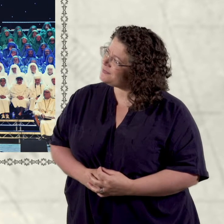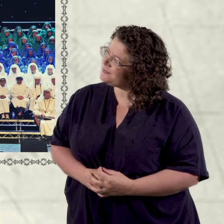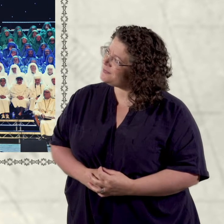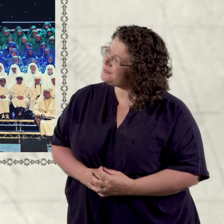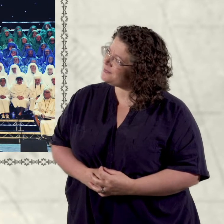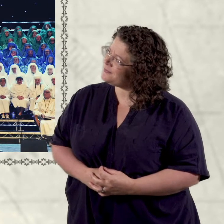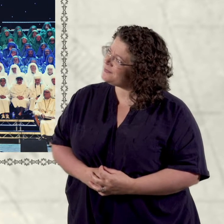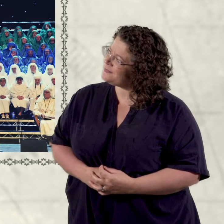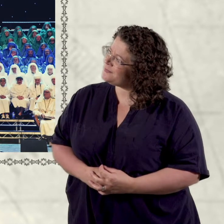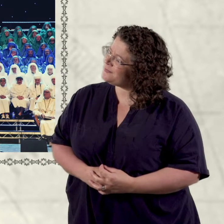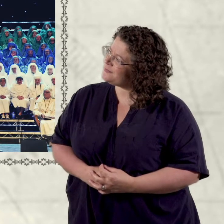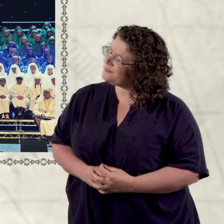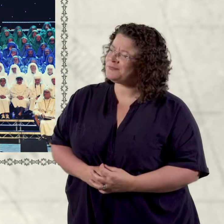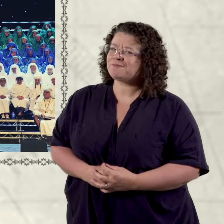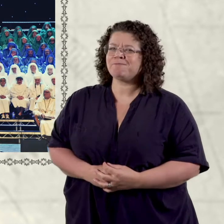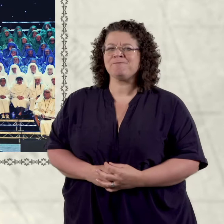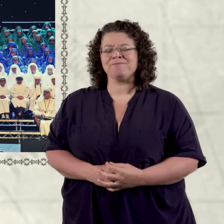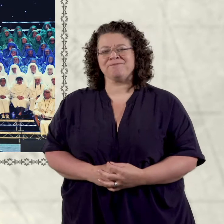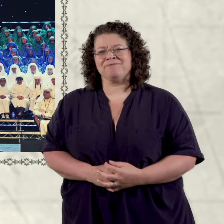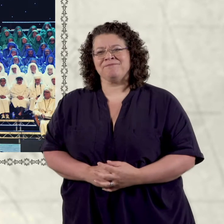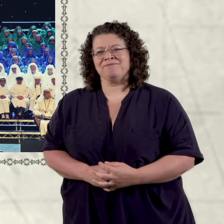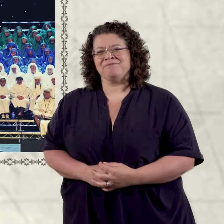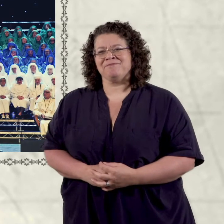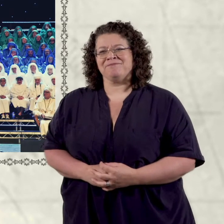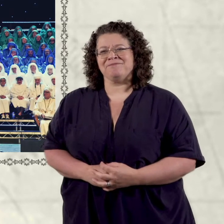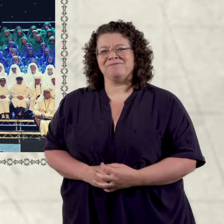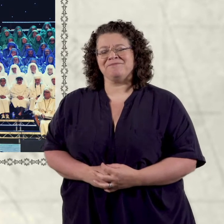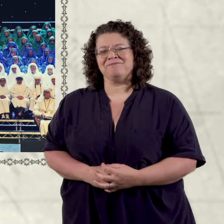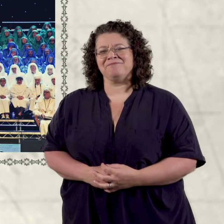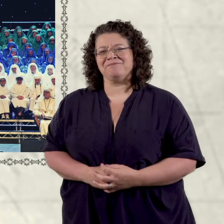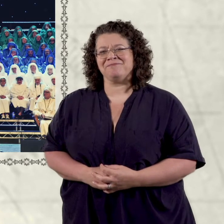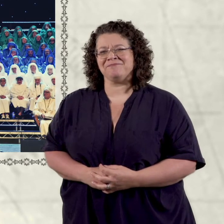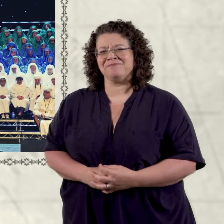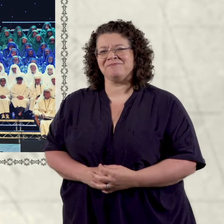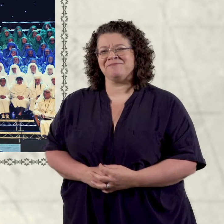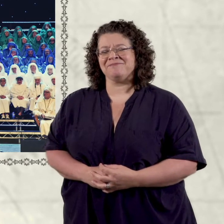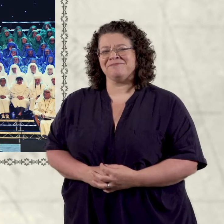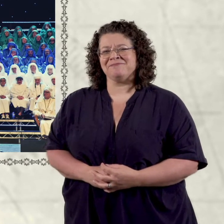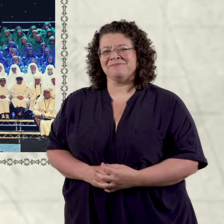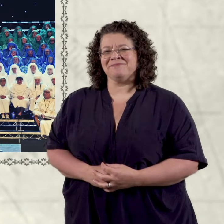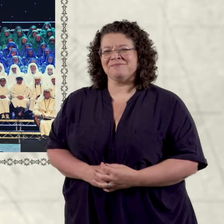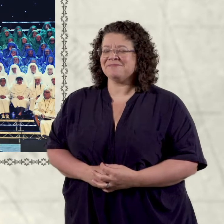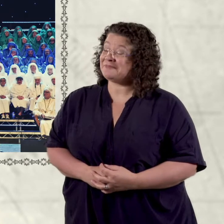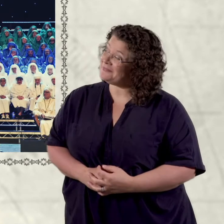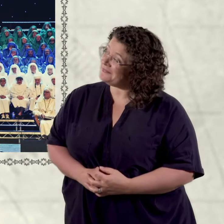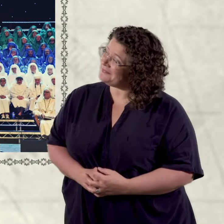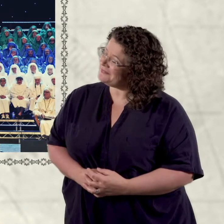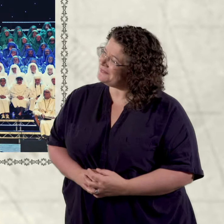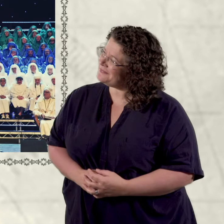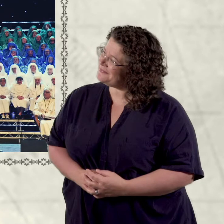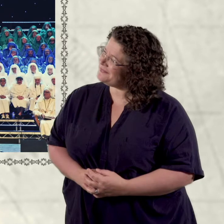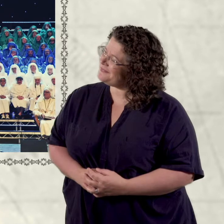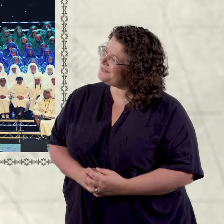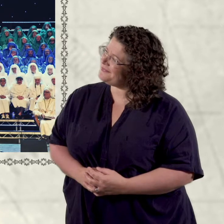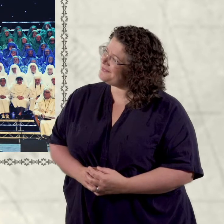yn canu y corn gwlad. Du, du, du, du,